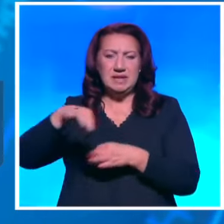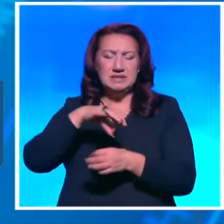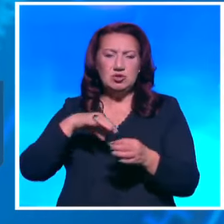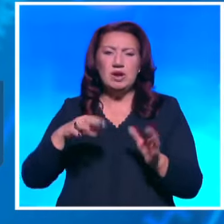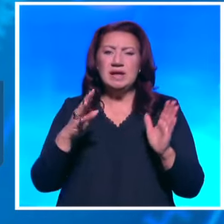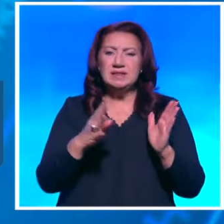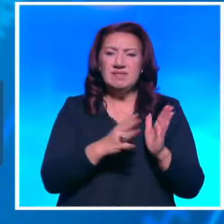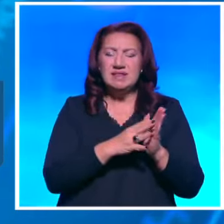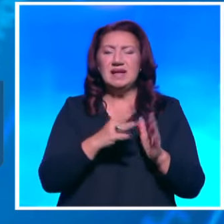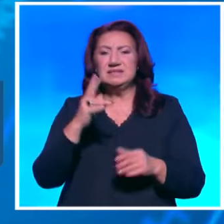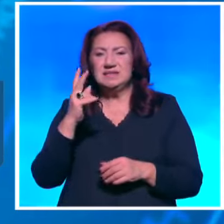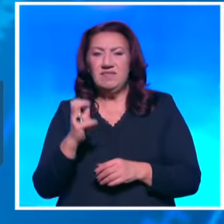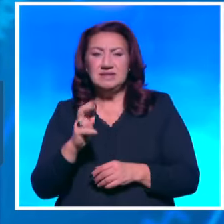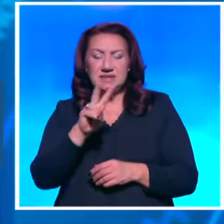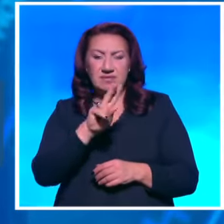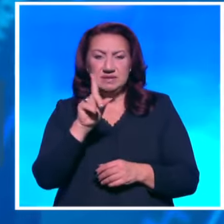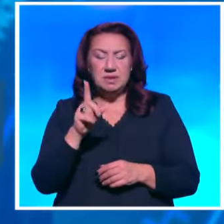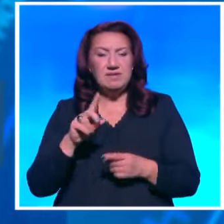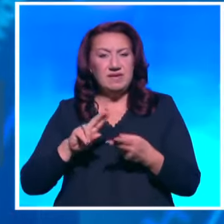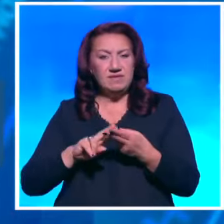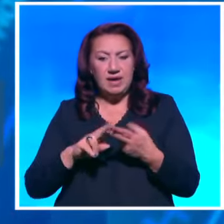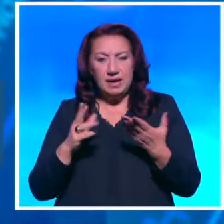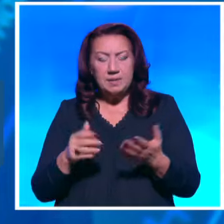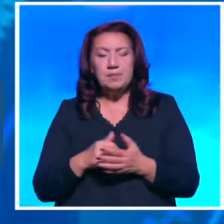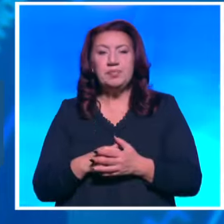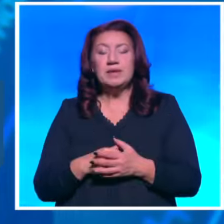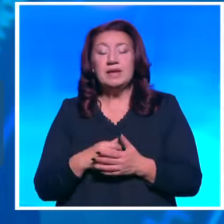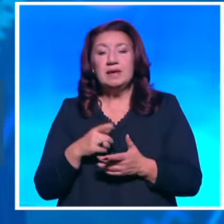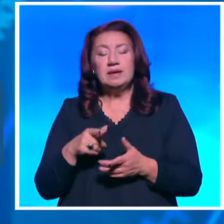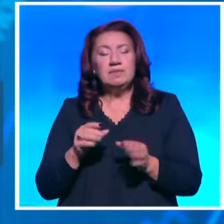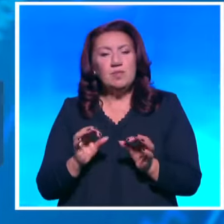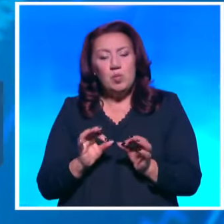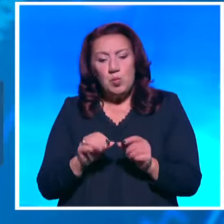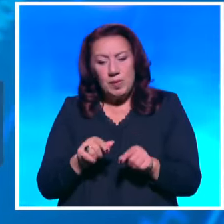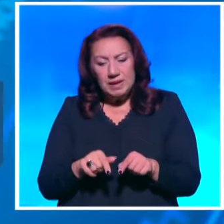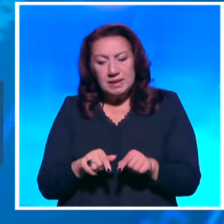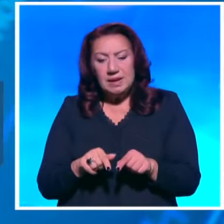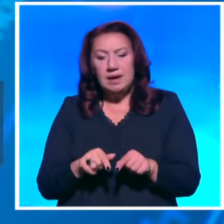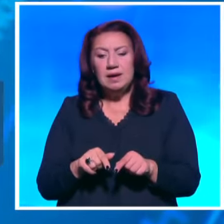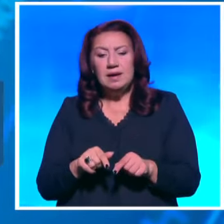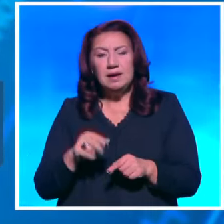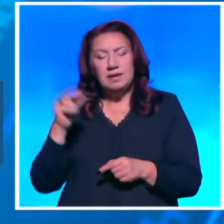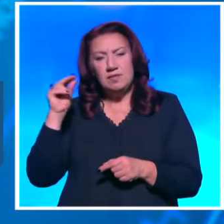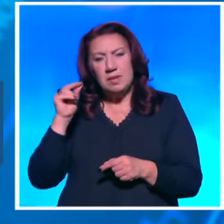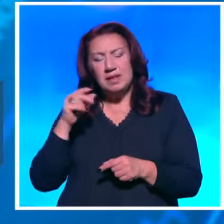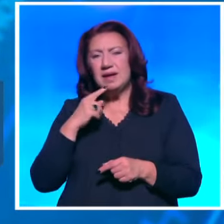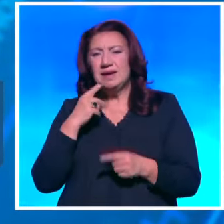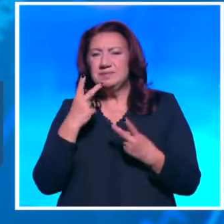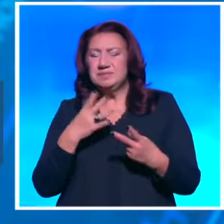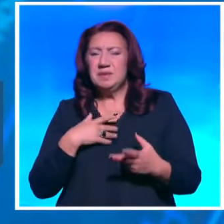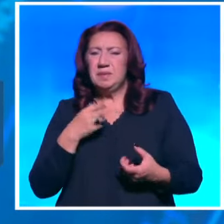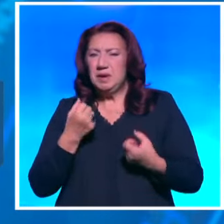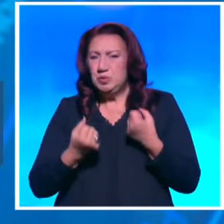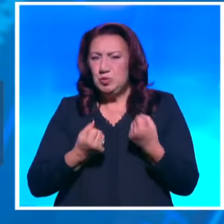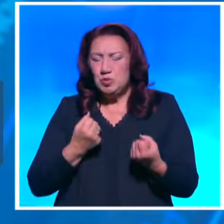21 век. Така че в свят, в който имаме, особено в момента в България, кажем, трудности и проблеми